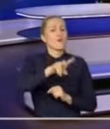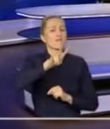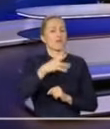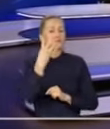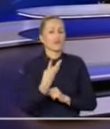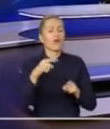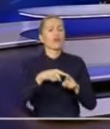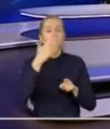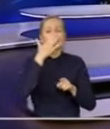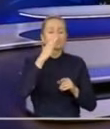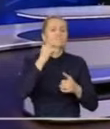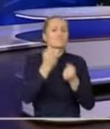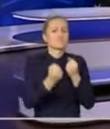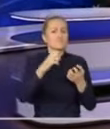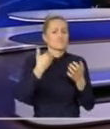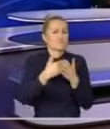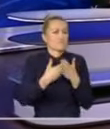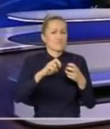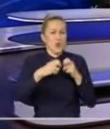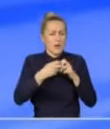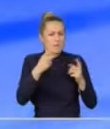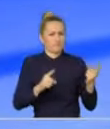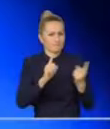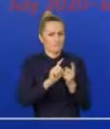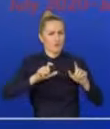z organizacją tego szczytu?